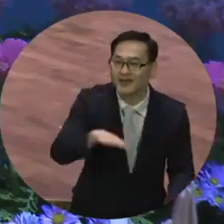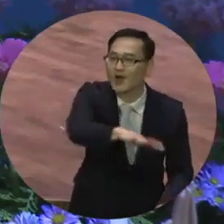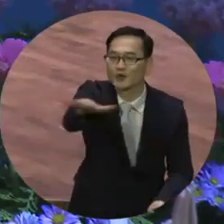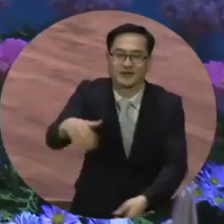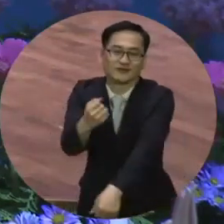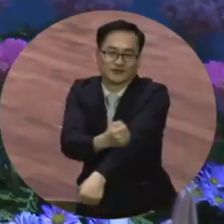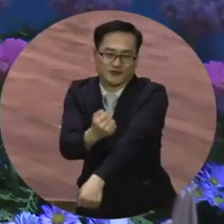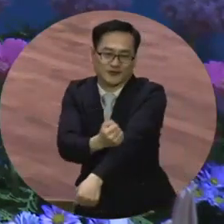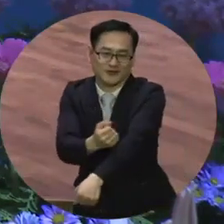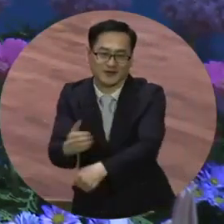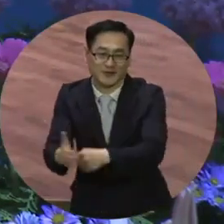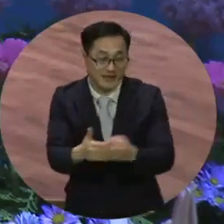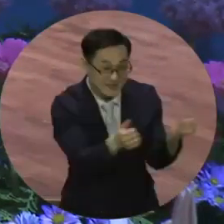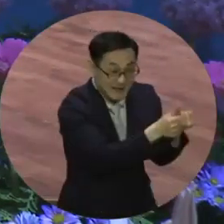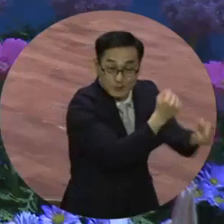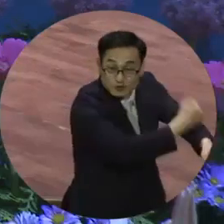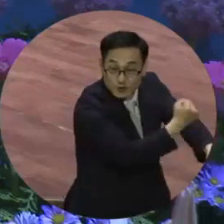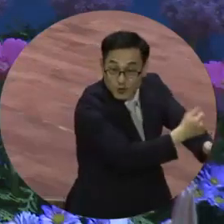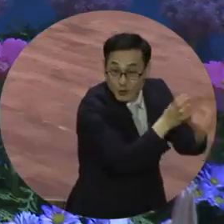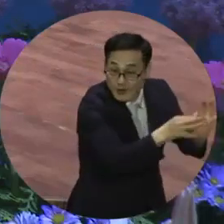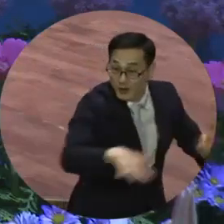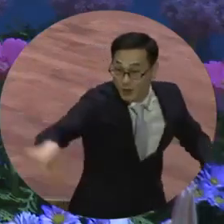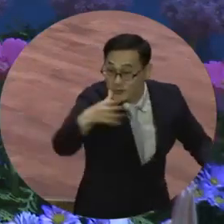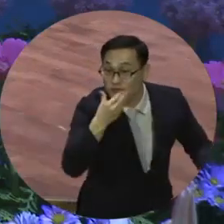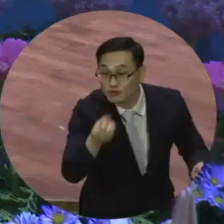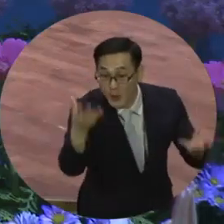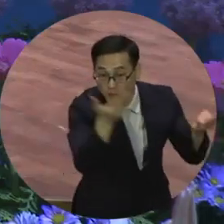다 알고 계시잖아요, 개개인을.